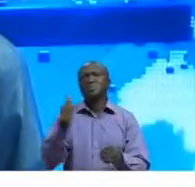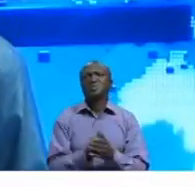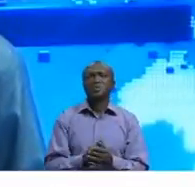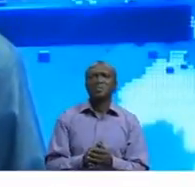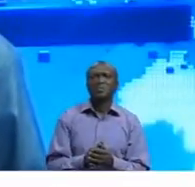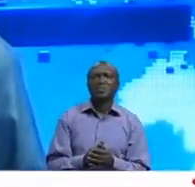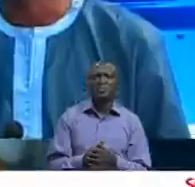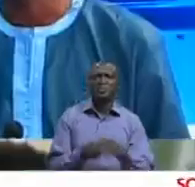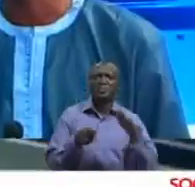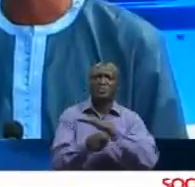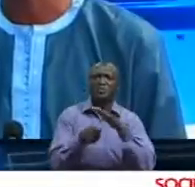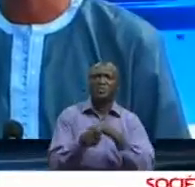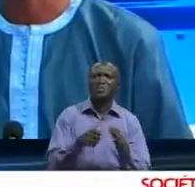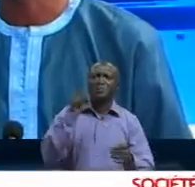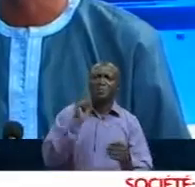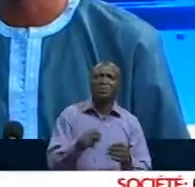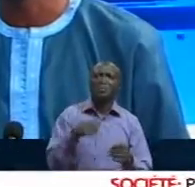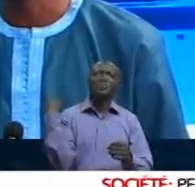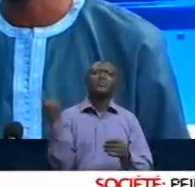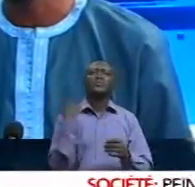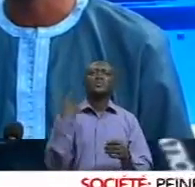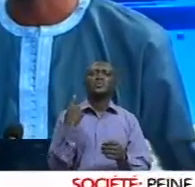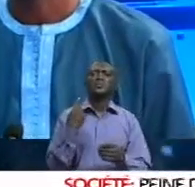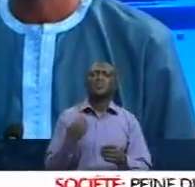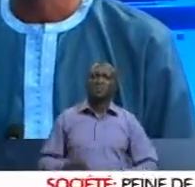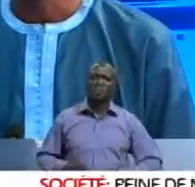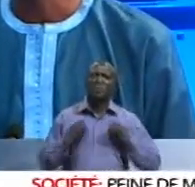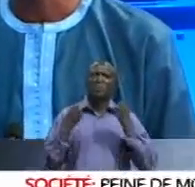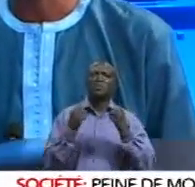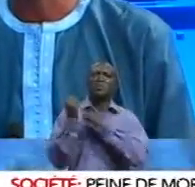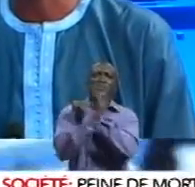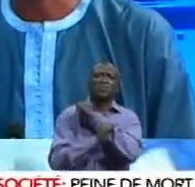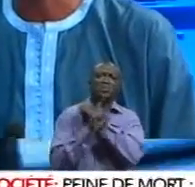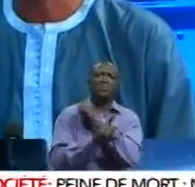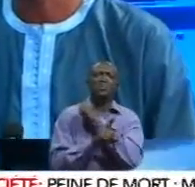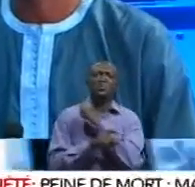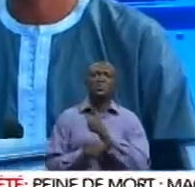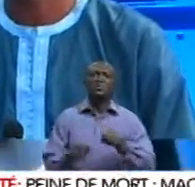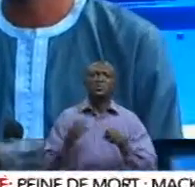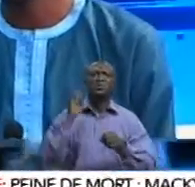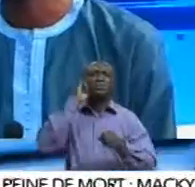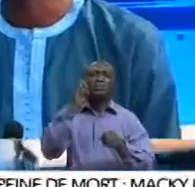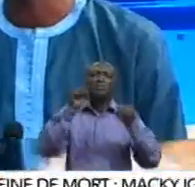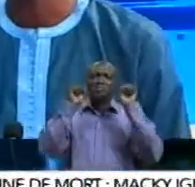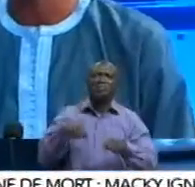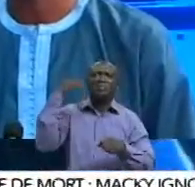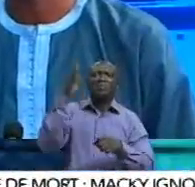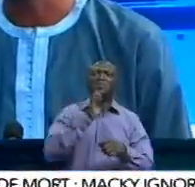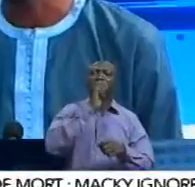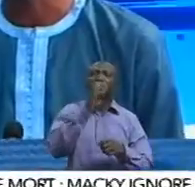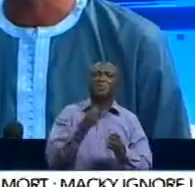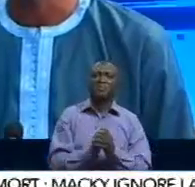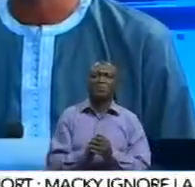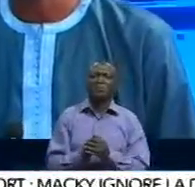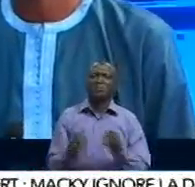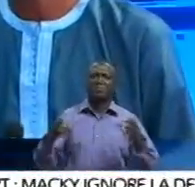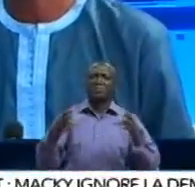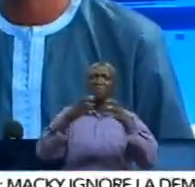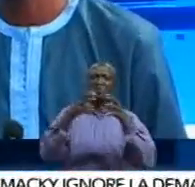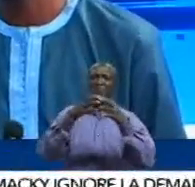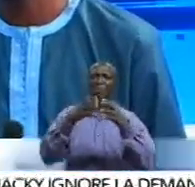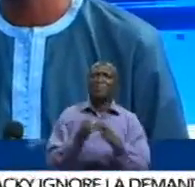la la criminalité va toujours exister au Sénégal euh elle pourra être encadrée elle pourra être condensé mais